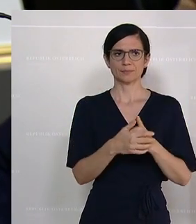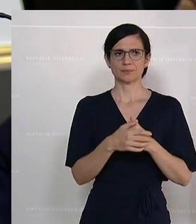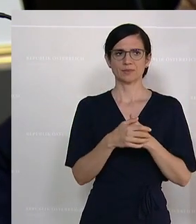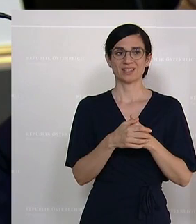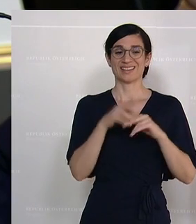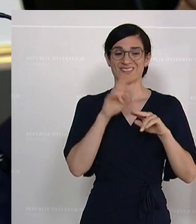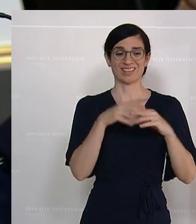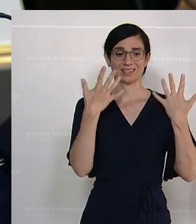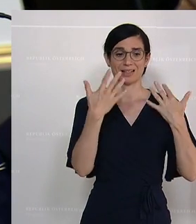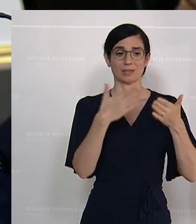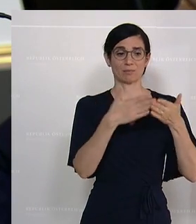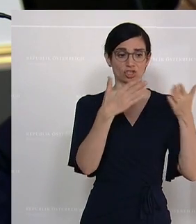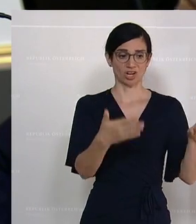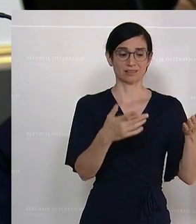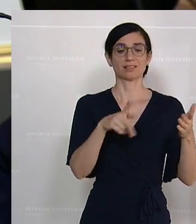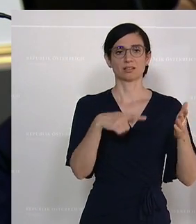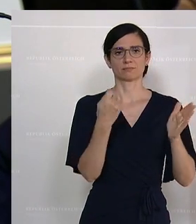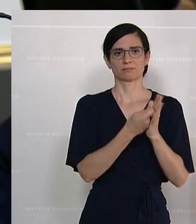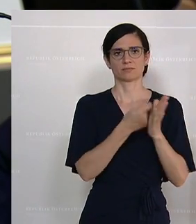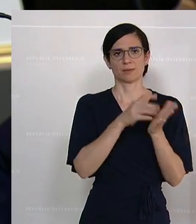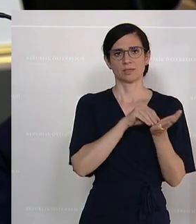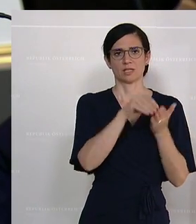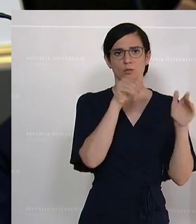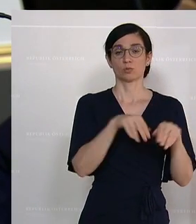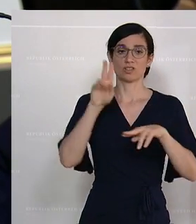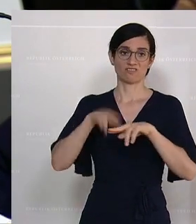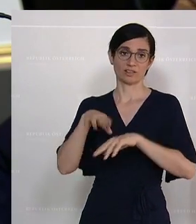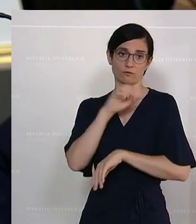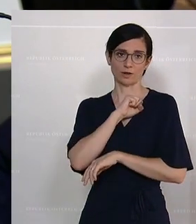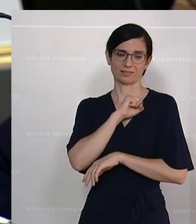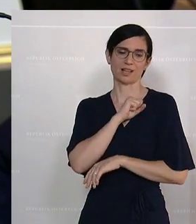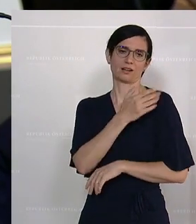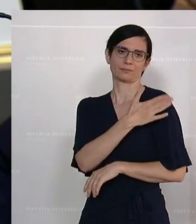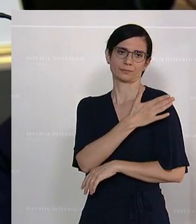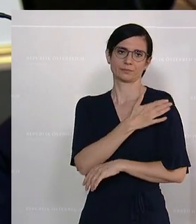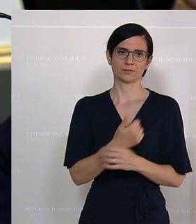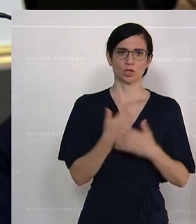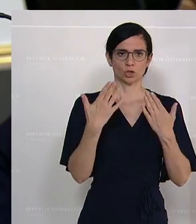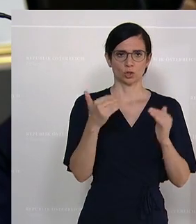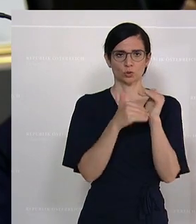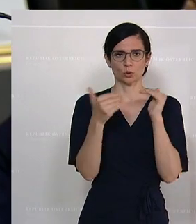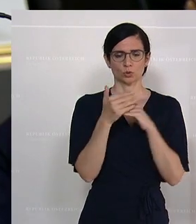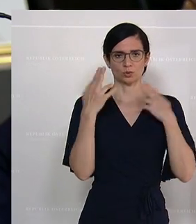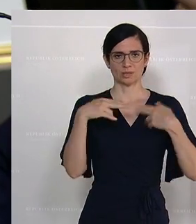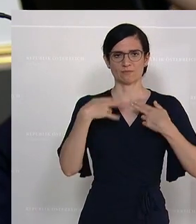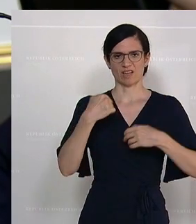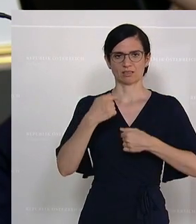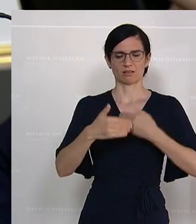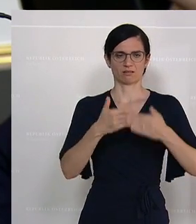schadet bekommt einen preis was dem klima nützt wird belohnt und an diesem system halten wir selbstverständlich fest